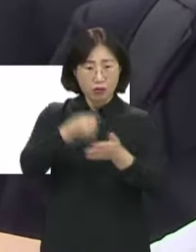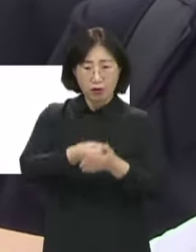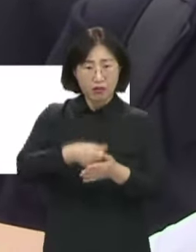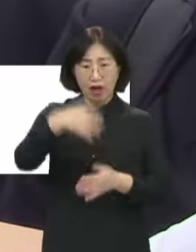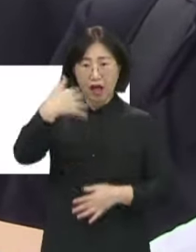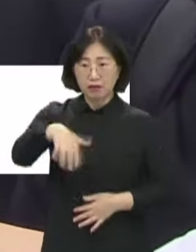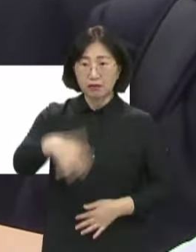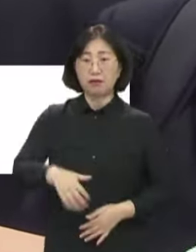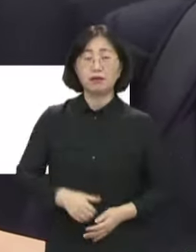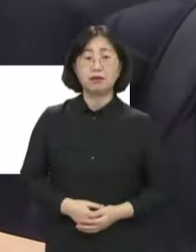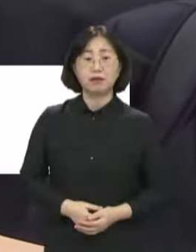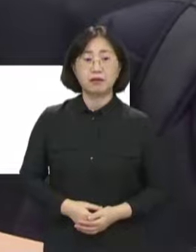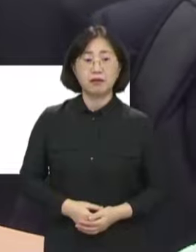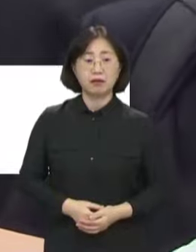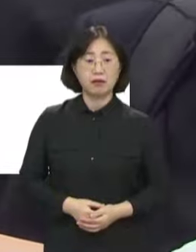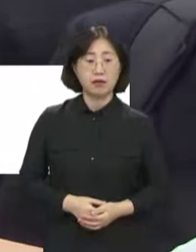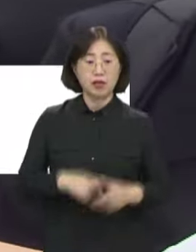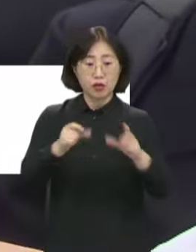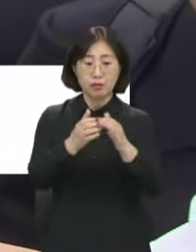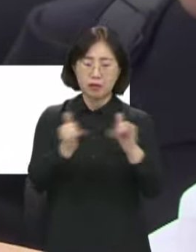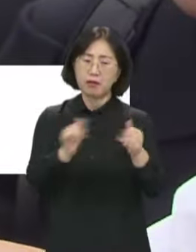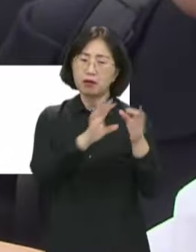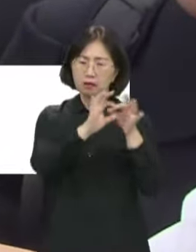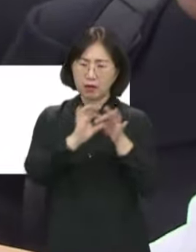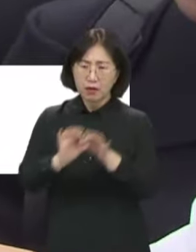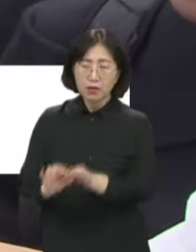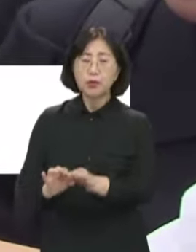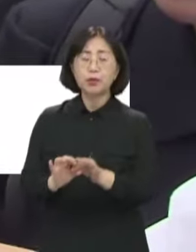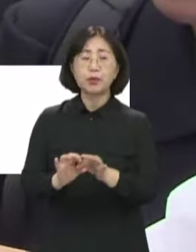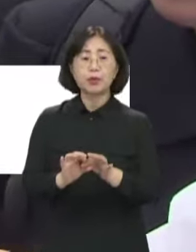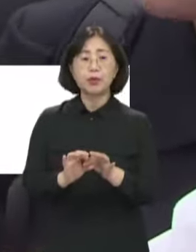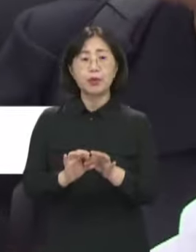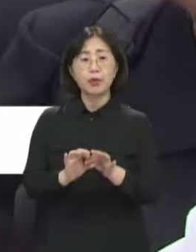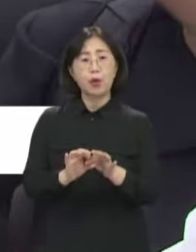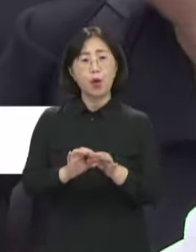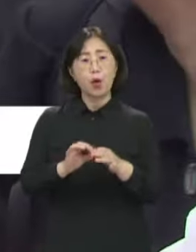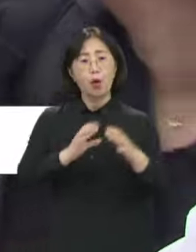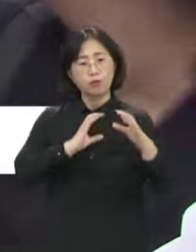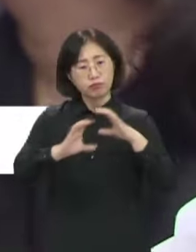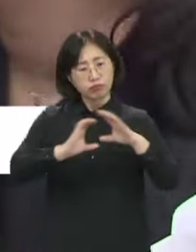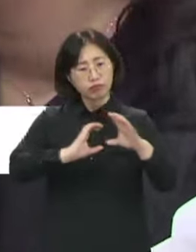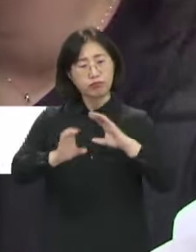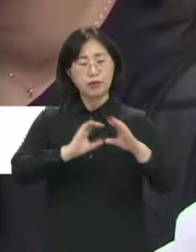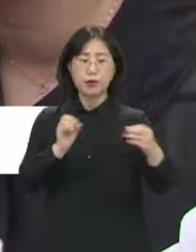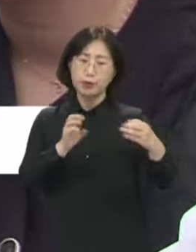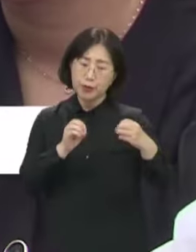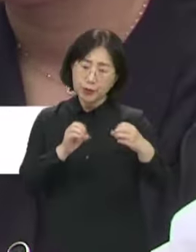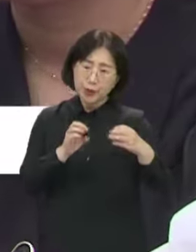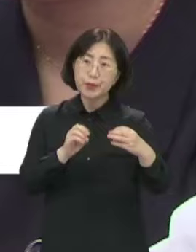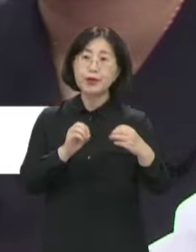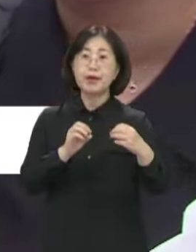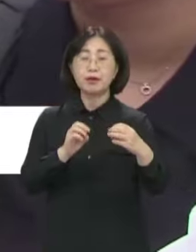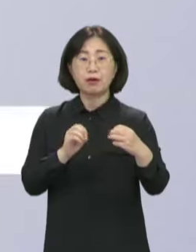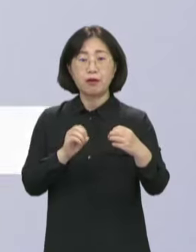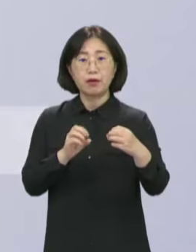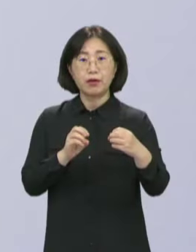그래서 저희가 주민분들하고 계속적으로 주민분들 우려하시는 부분들에 대해서 대화도 하고